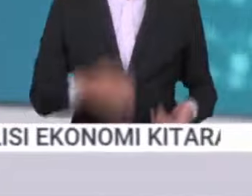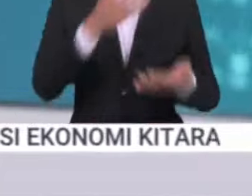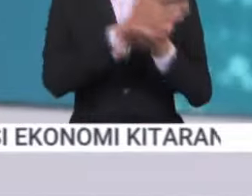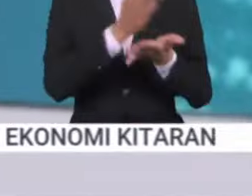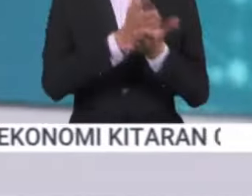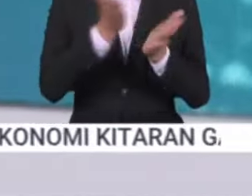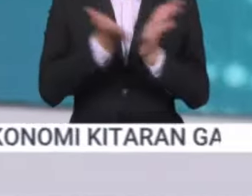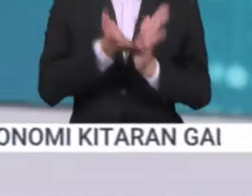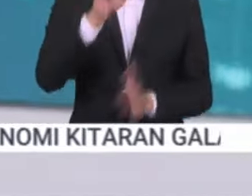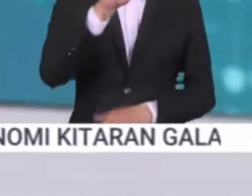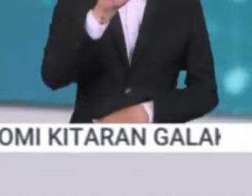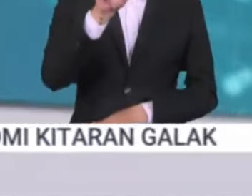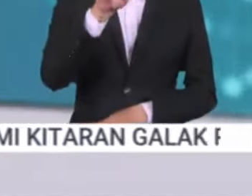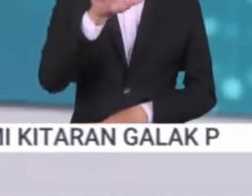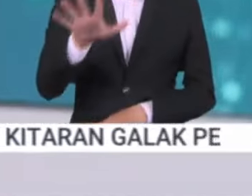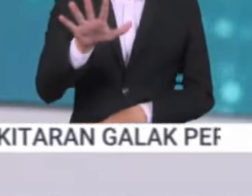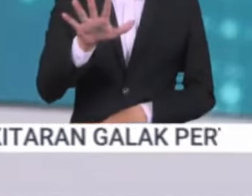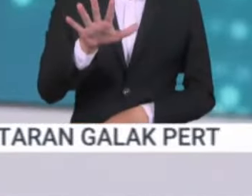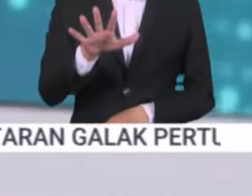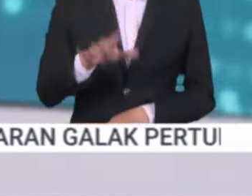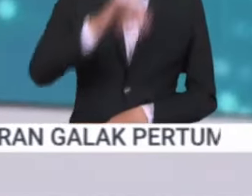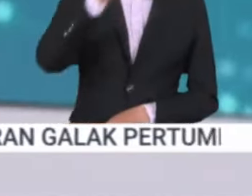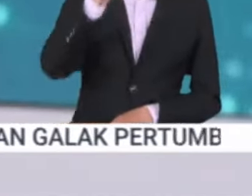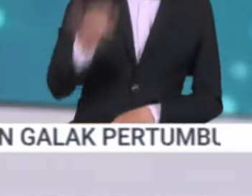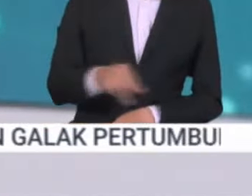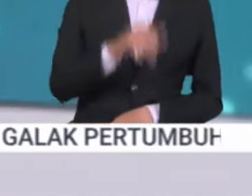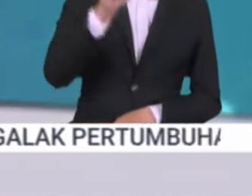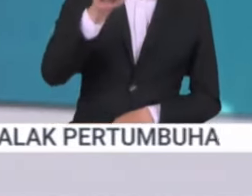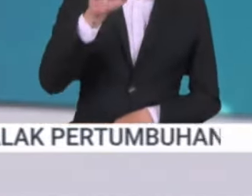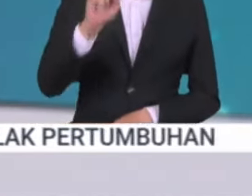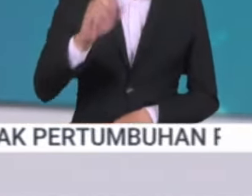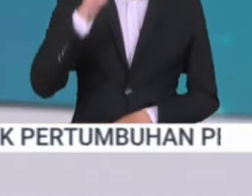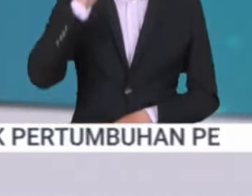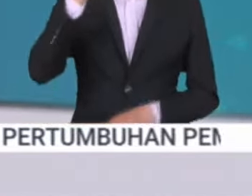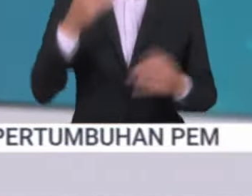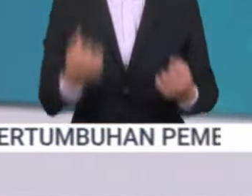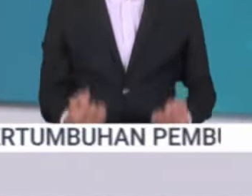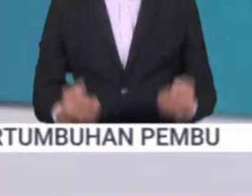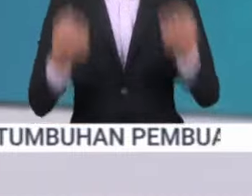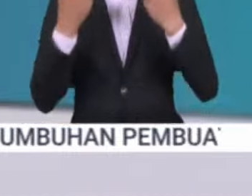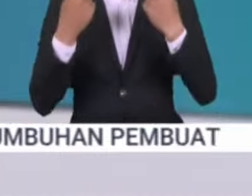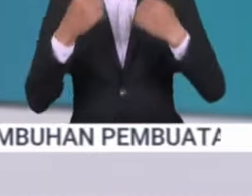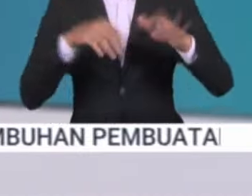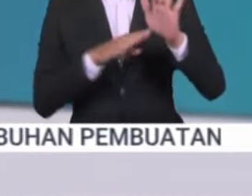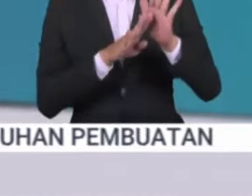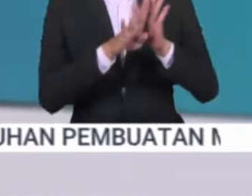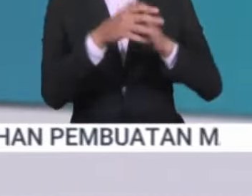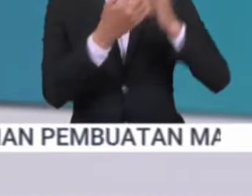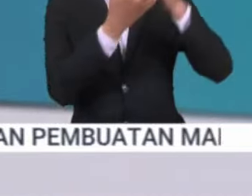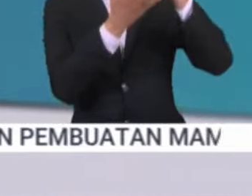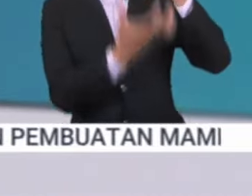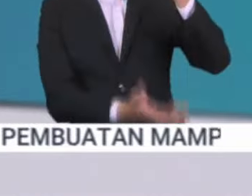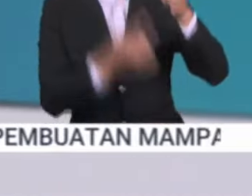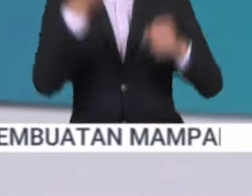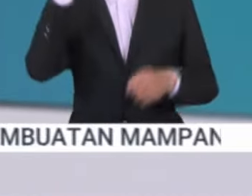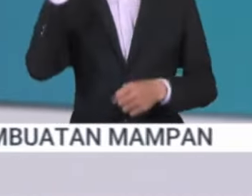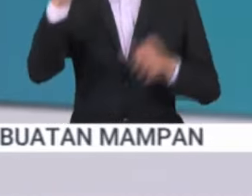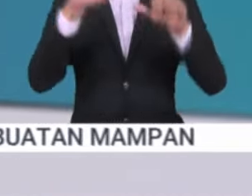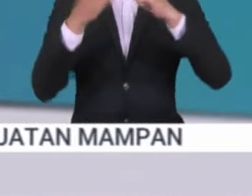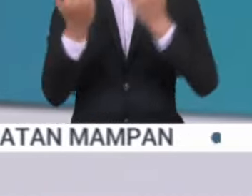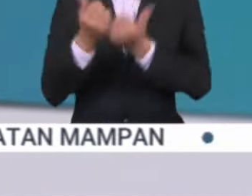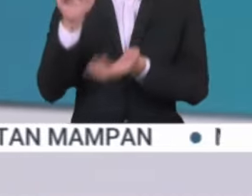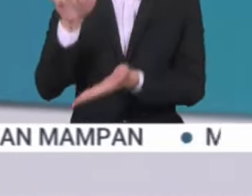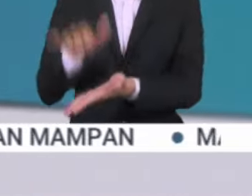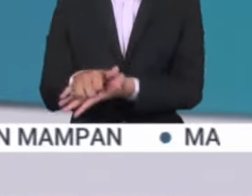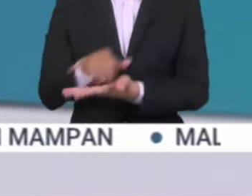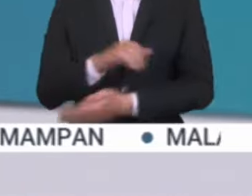Sempena Belanjawan 2025, peranan Jabatan Alam Sekitar JAS akan diperkasakan dengan meningkatkan peruntukan kepada